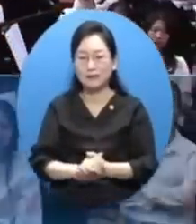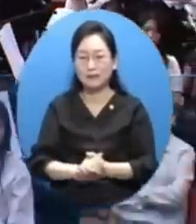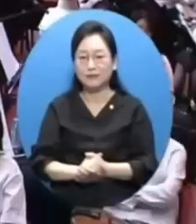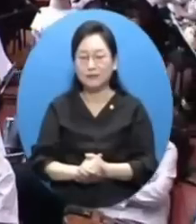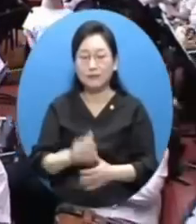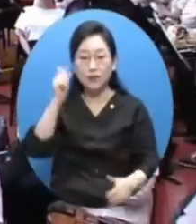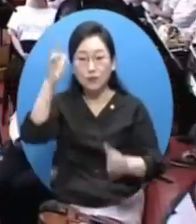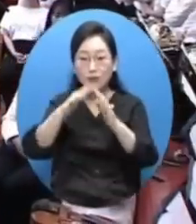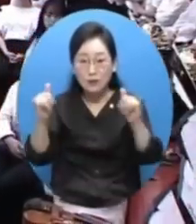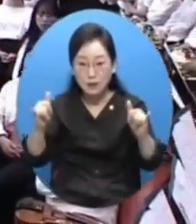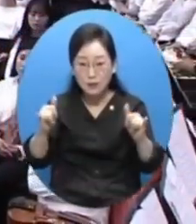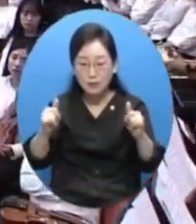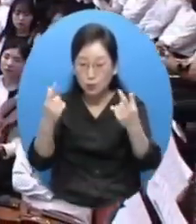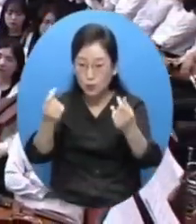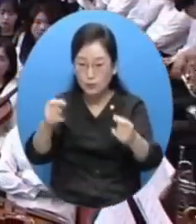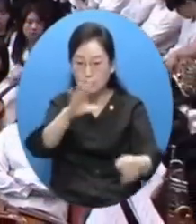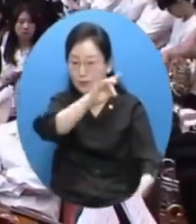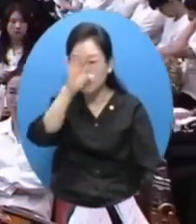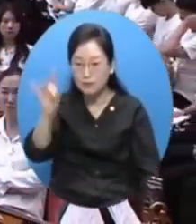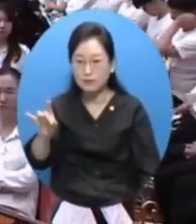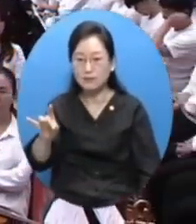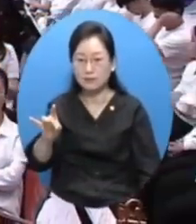위대한 사람들도 때때로 이와 같은